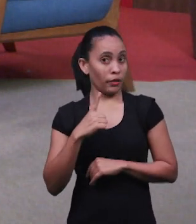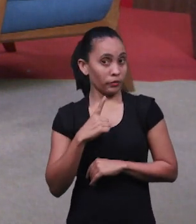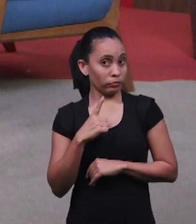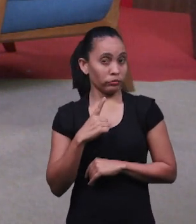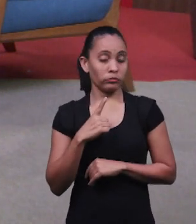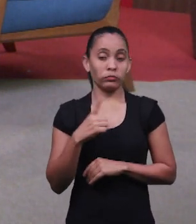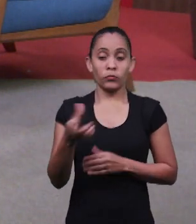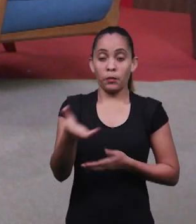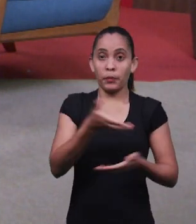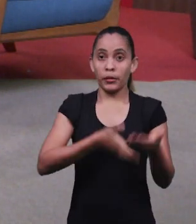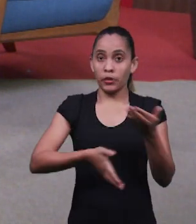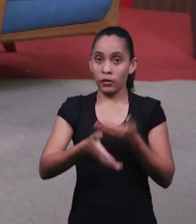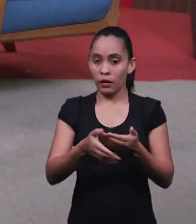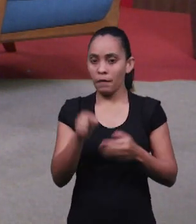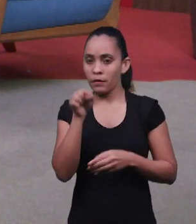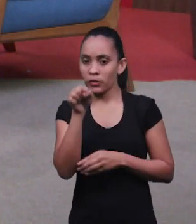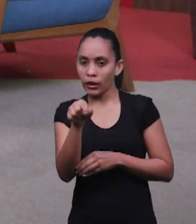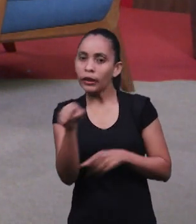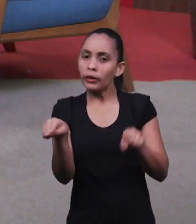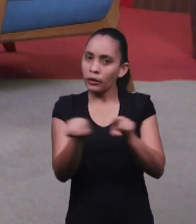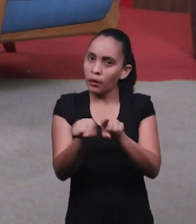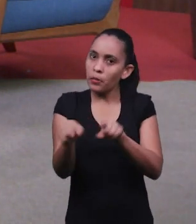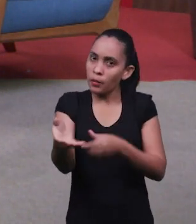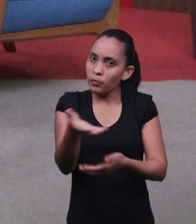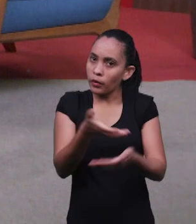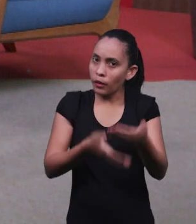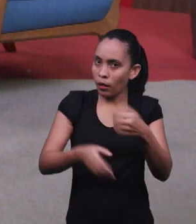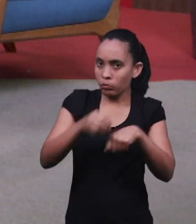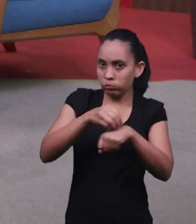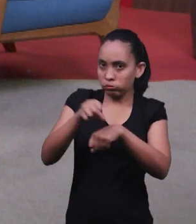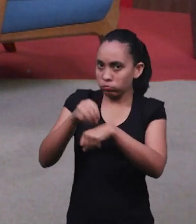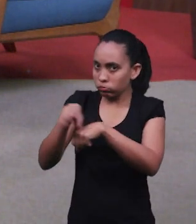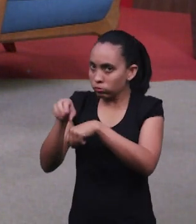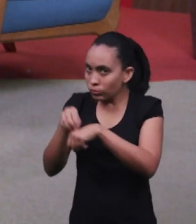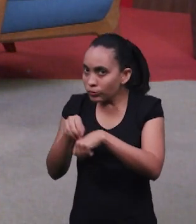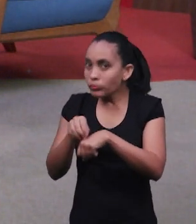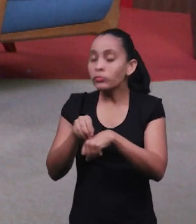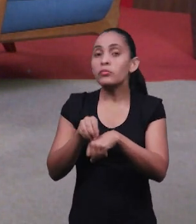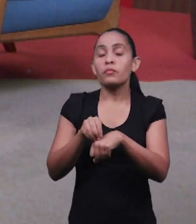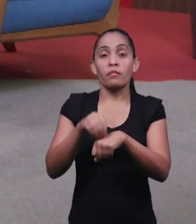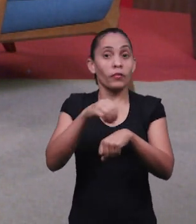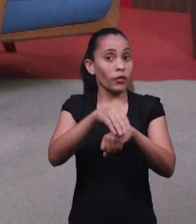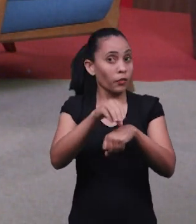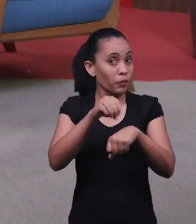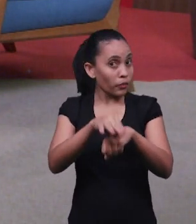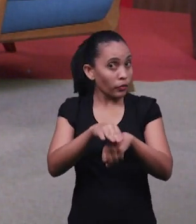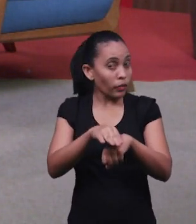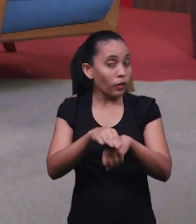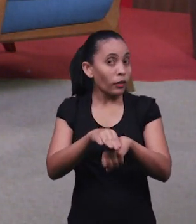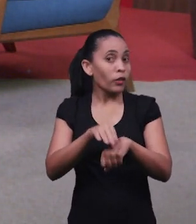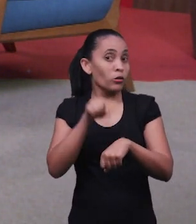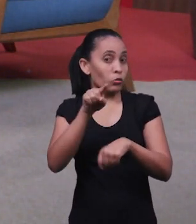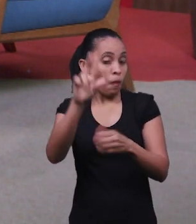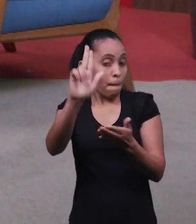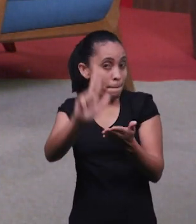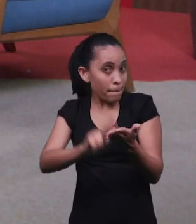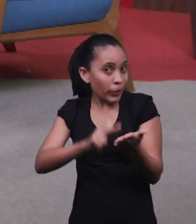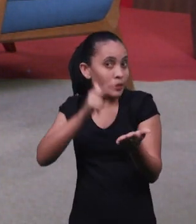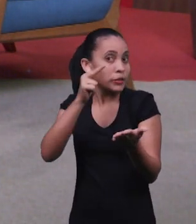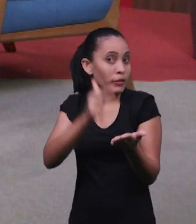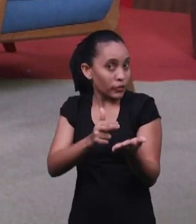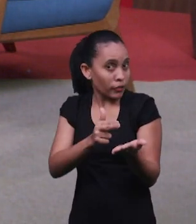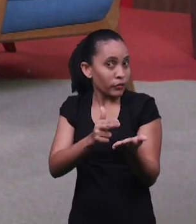nous apportons quelques participations et afin que vous puissiez participer aussi, afin de nous envoyer votre commentaire,